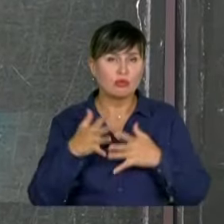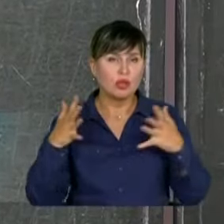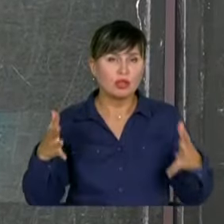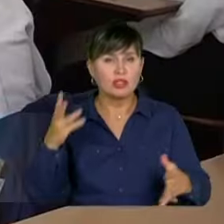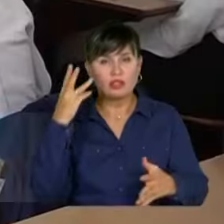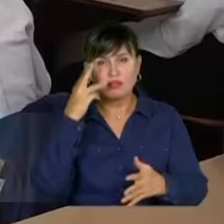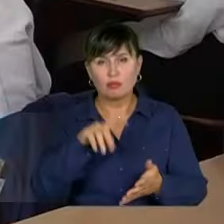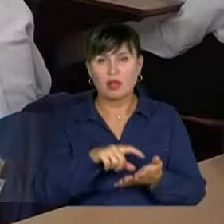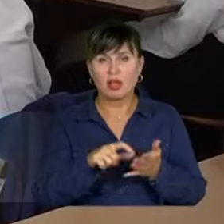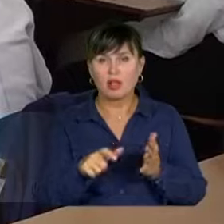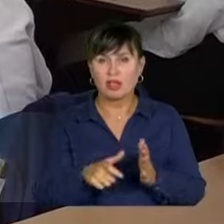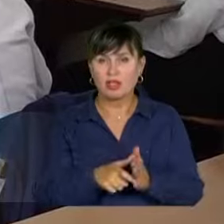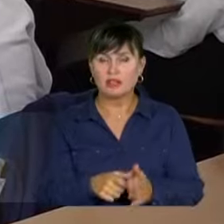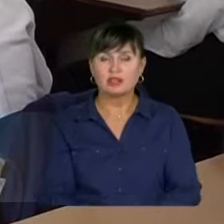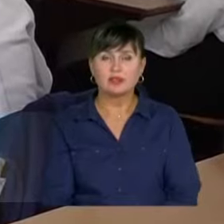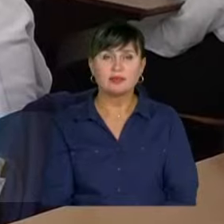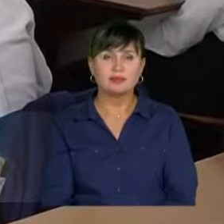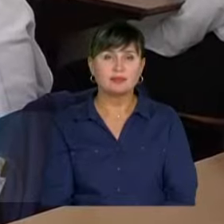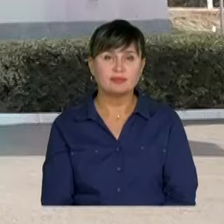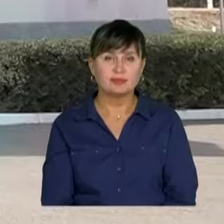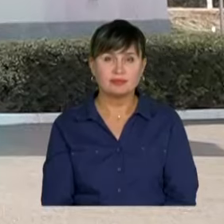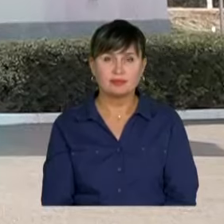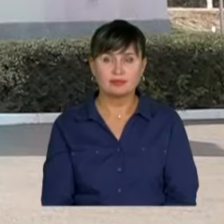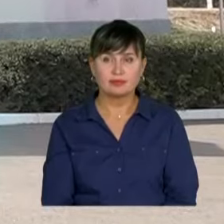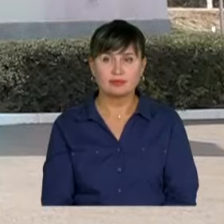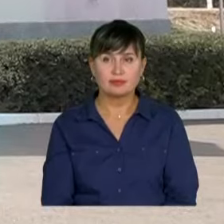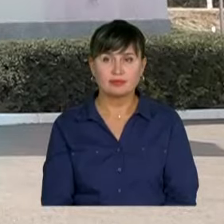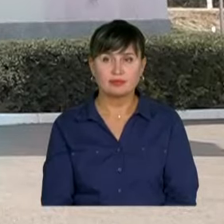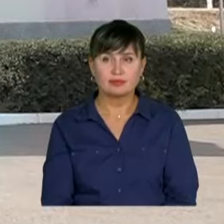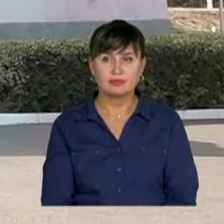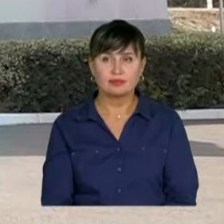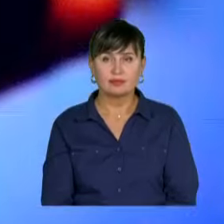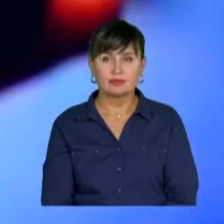современных классах. Аделя Кжаркенова, Сагынгалим Унайтпасов, телеканал «Алматы».